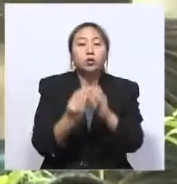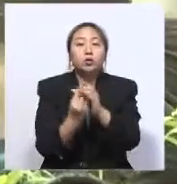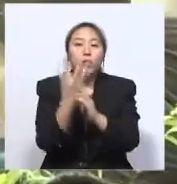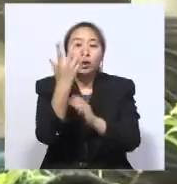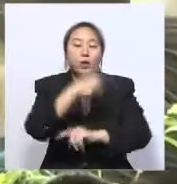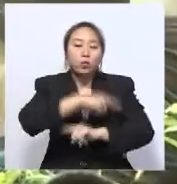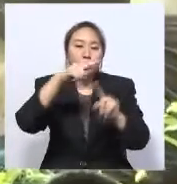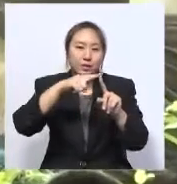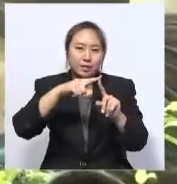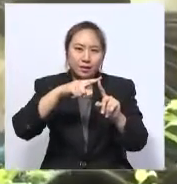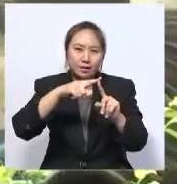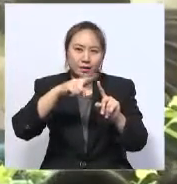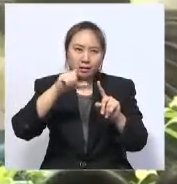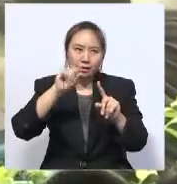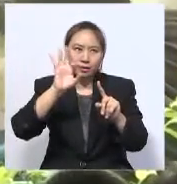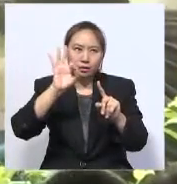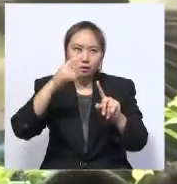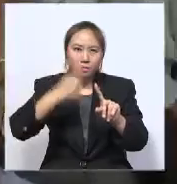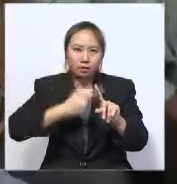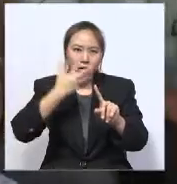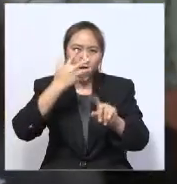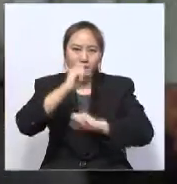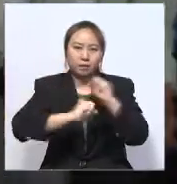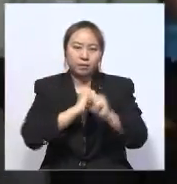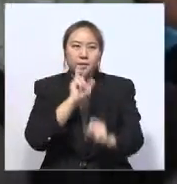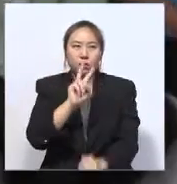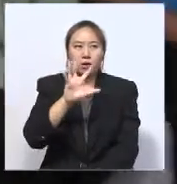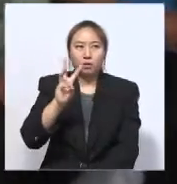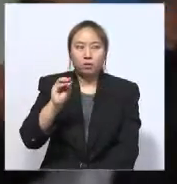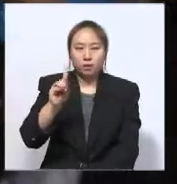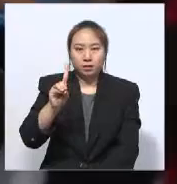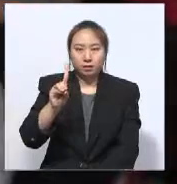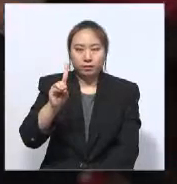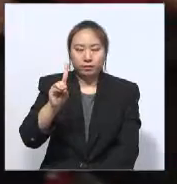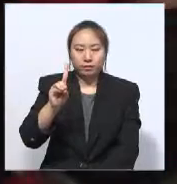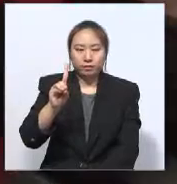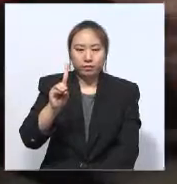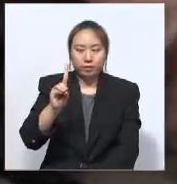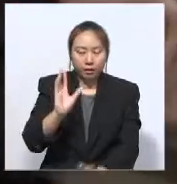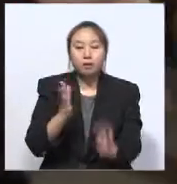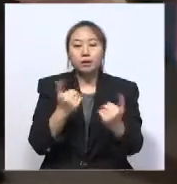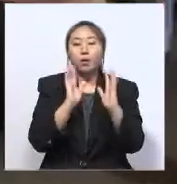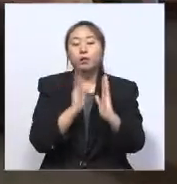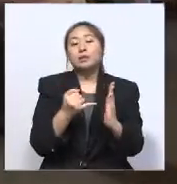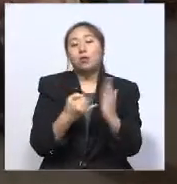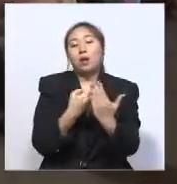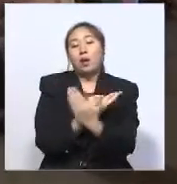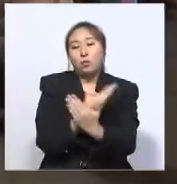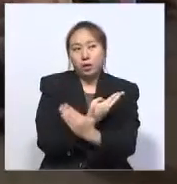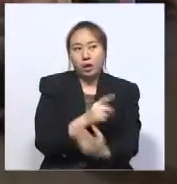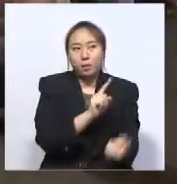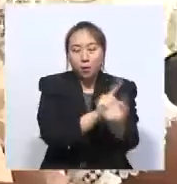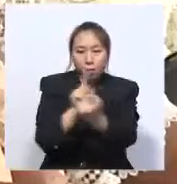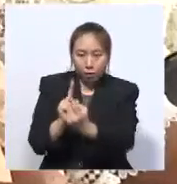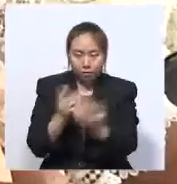ที่29พฤษภาคม2561ค่ะและในการพบปะชาวจังหวัดราชบุรีที่มาร่วม